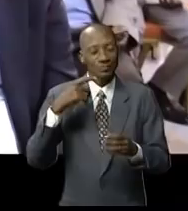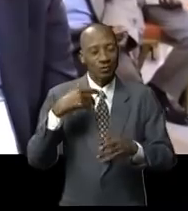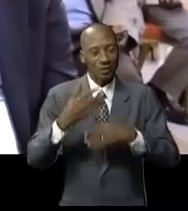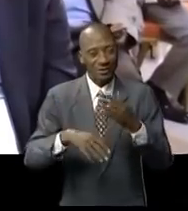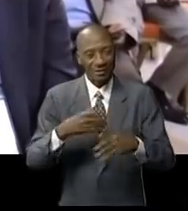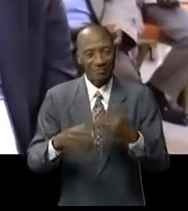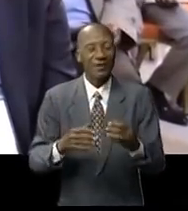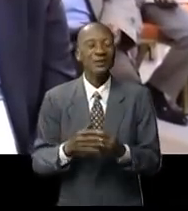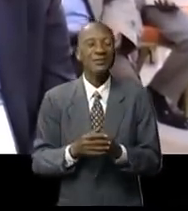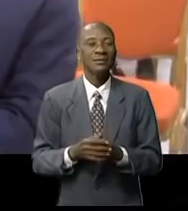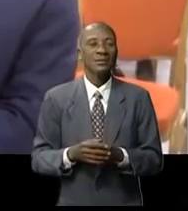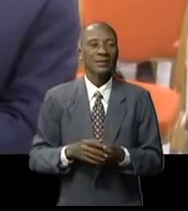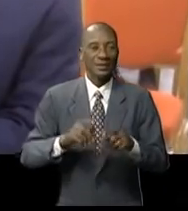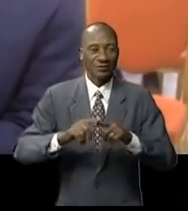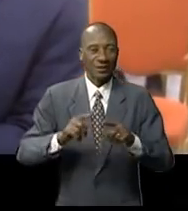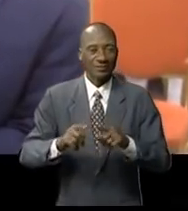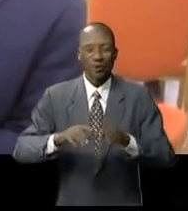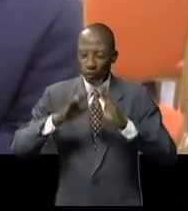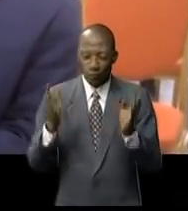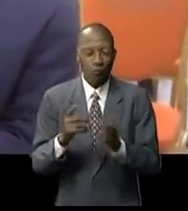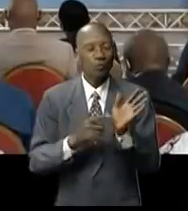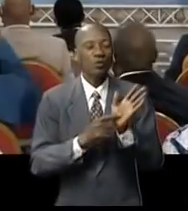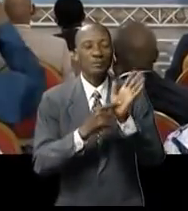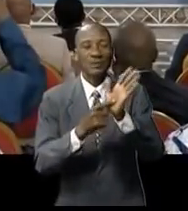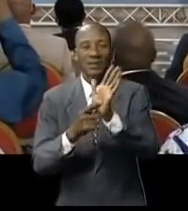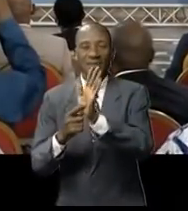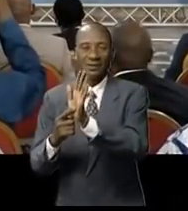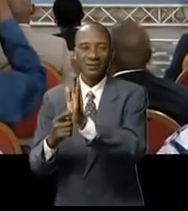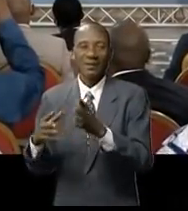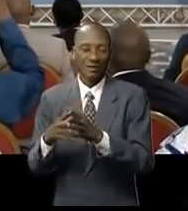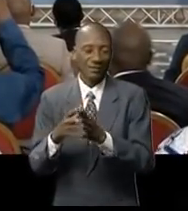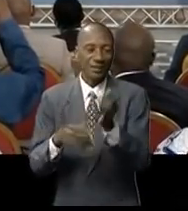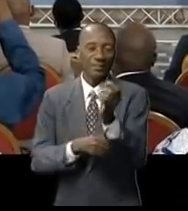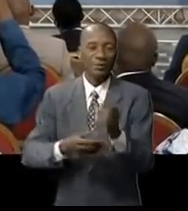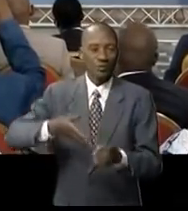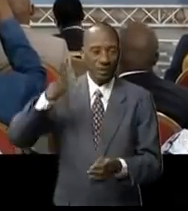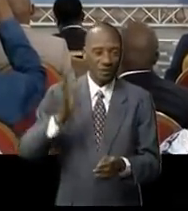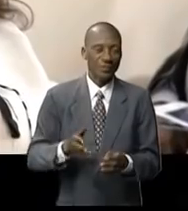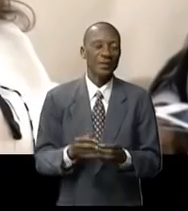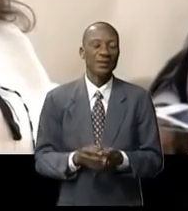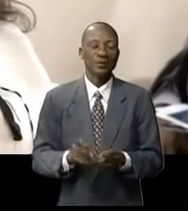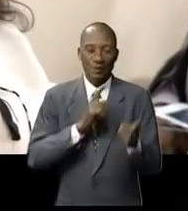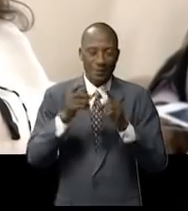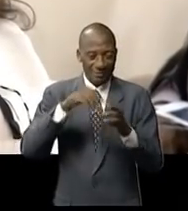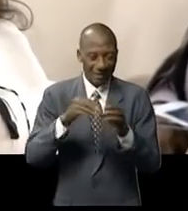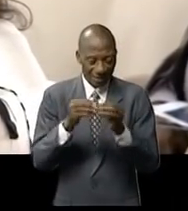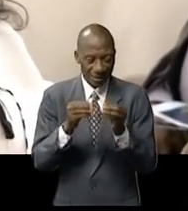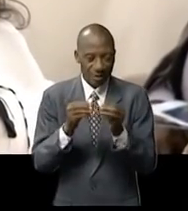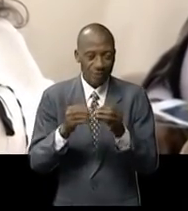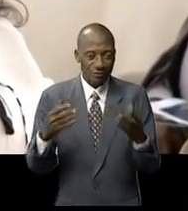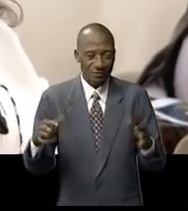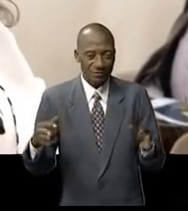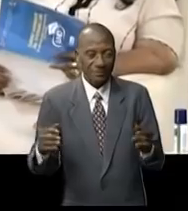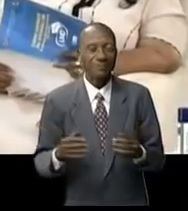master doctorat LMD a été présentée par quatre experts à l'assistance en présence du ministre de l'enseignement supérieur et universitaire,